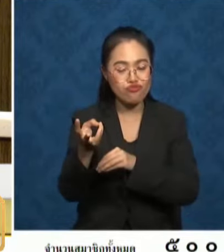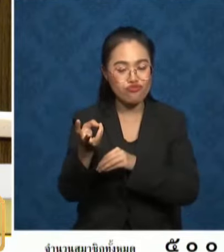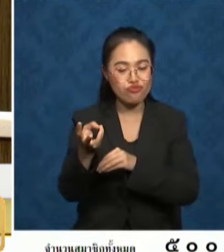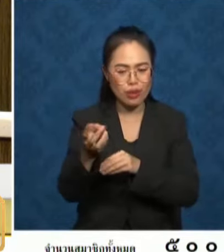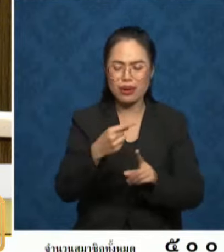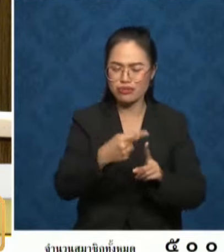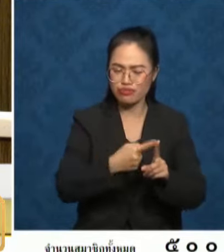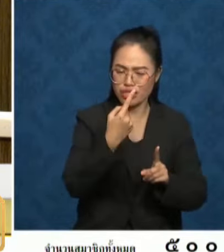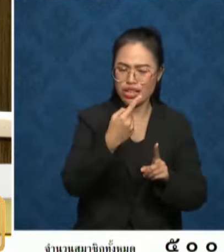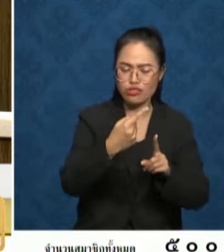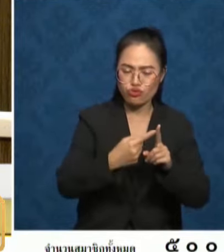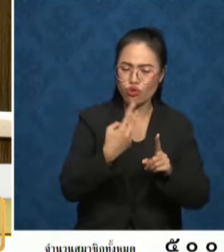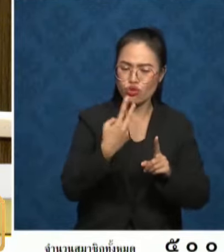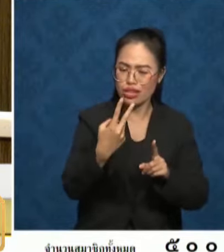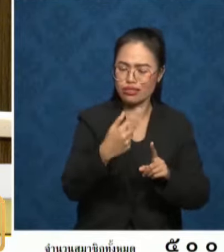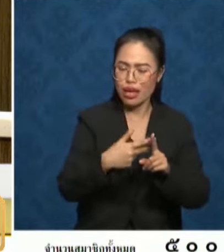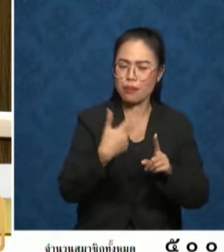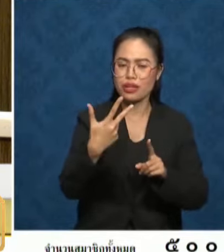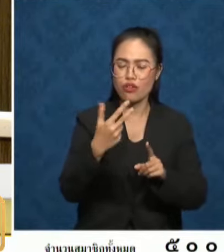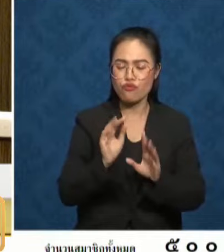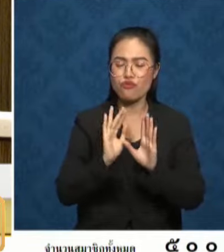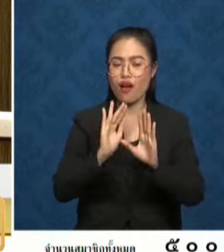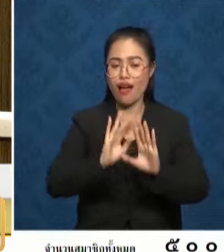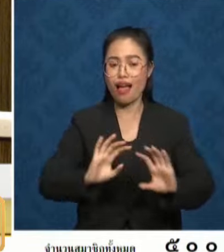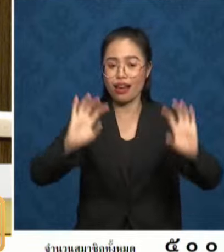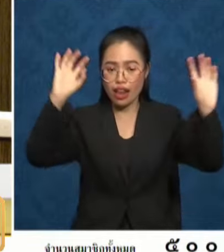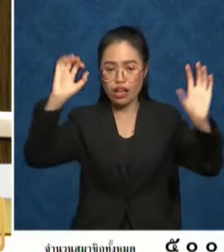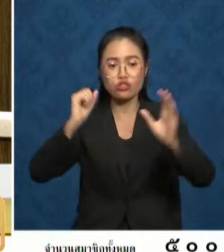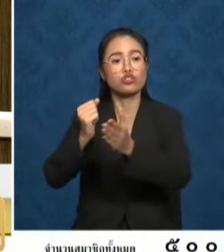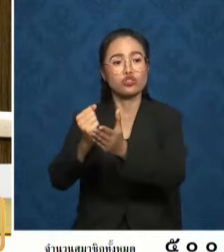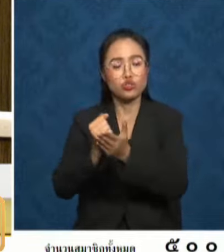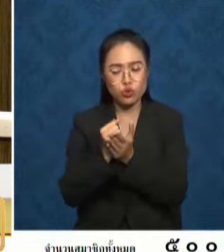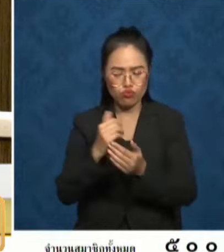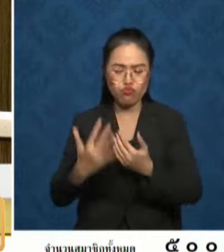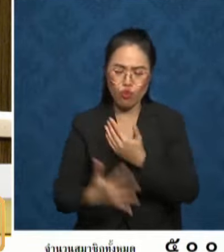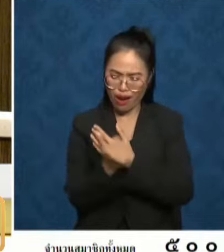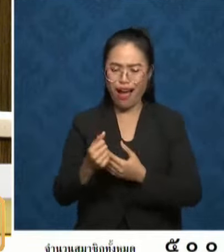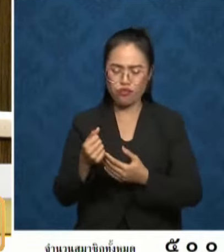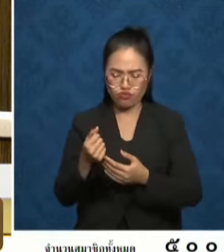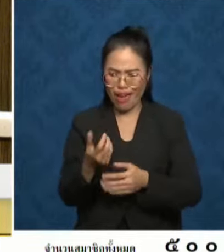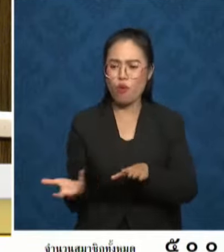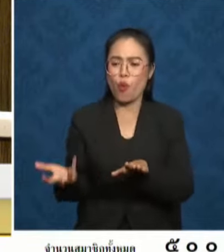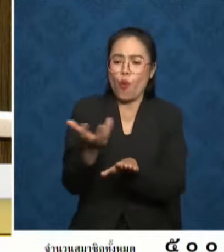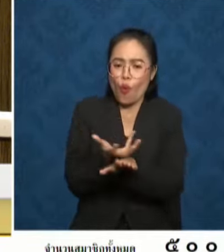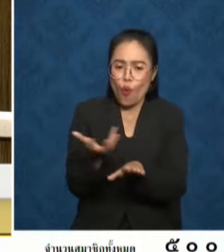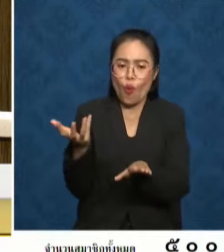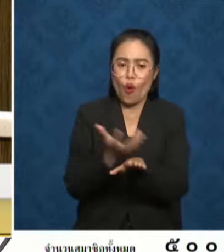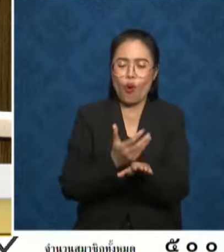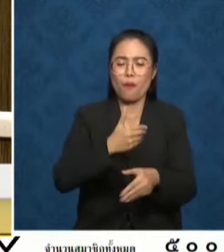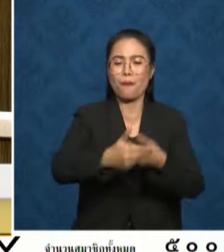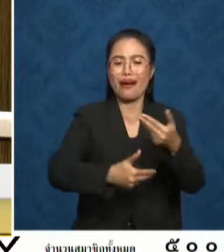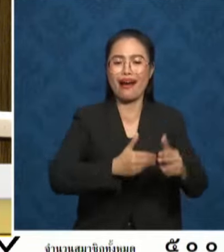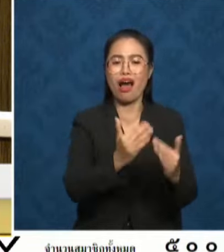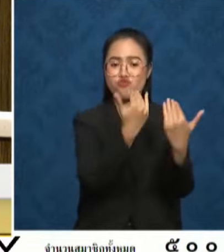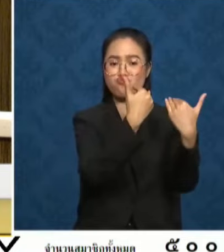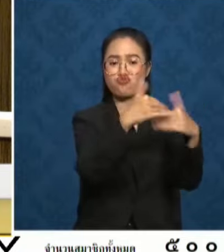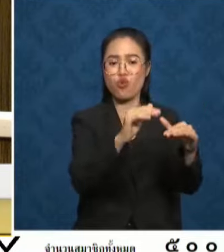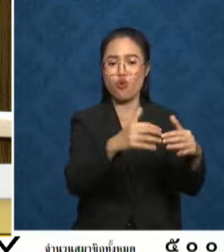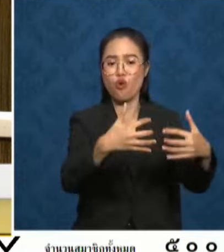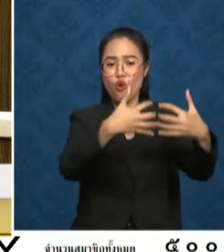ๆแค่2-3เดือนเนี่ยขอให้ทางหน่วยงานของรัฐเนี่ยนะครับได้ให้โอกาสนะครับได้เขาได้ทำผลผลิตเนี่ยไปส่งโรง